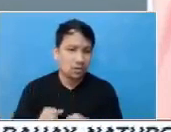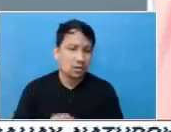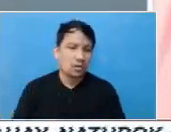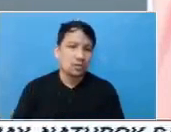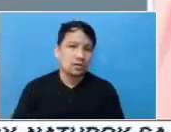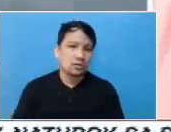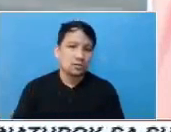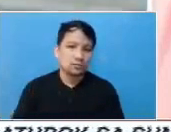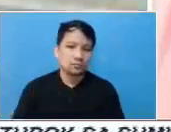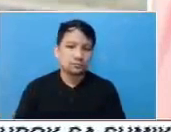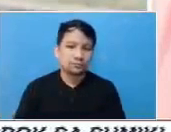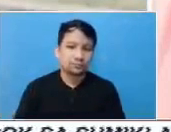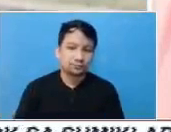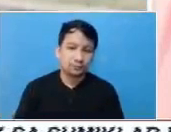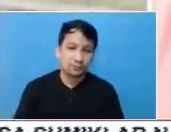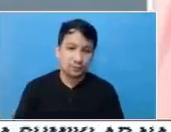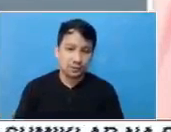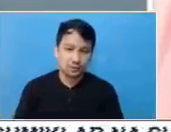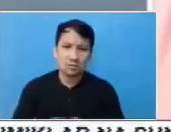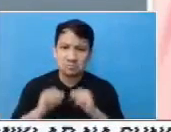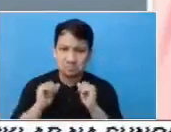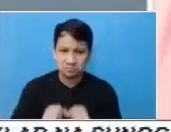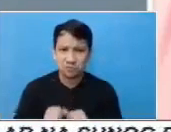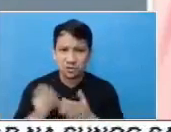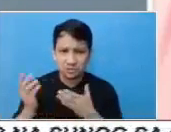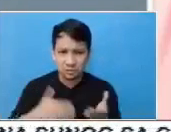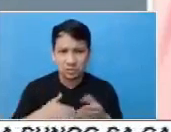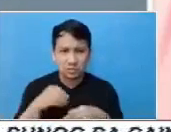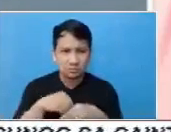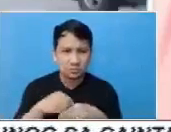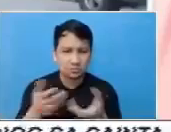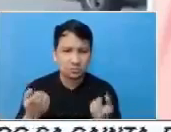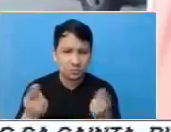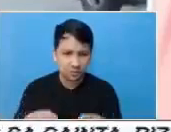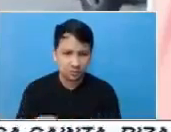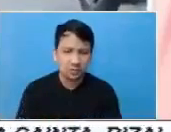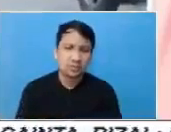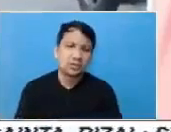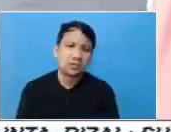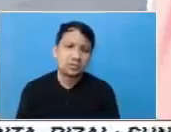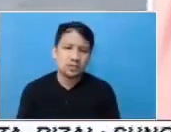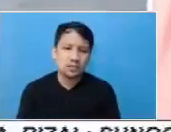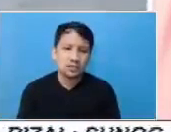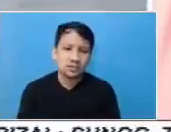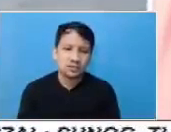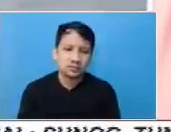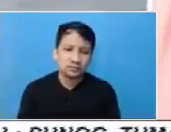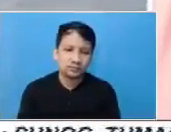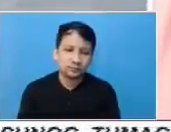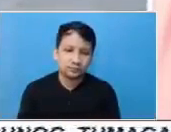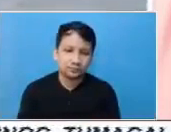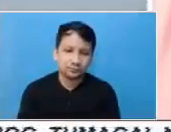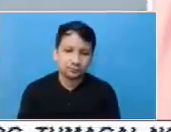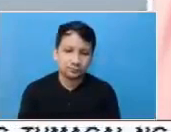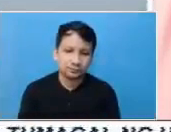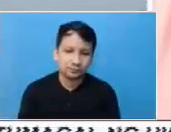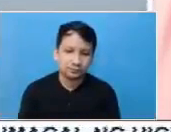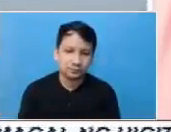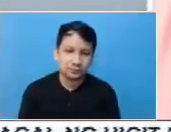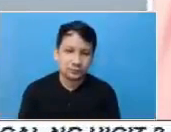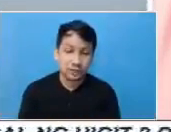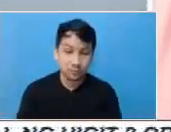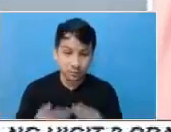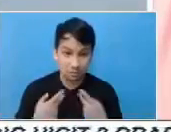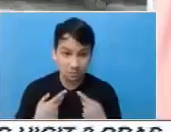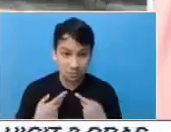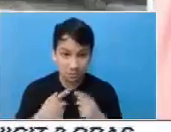na talagang hindi nagpe-penetrate masyado yung gas ay specialized po yun, may filter. Eh, hindi naman masyadong available yun dito. Kaya ang recommend lang